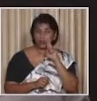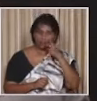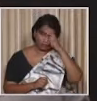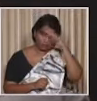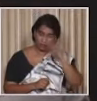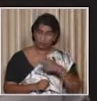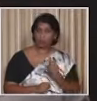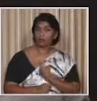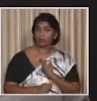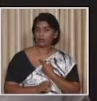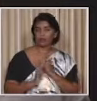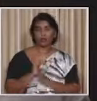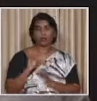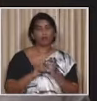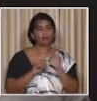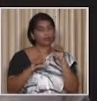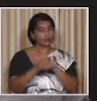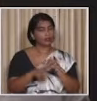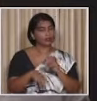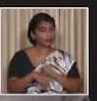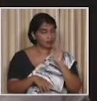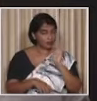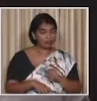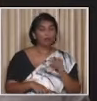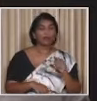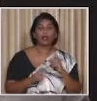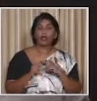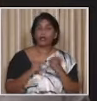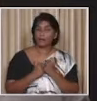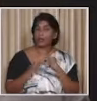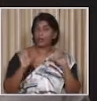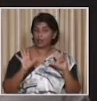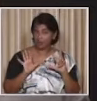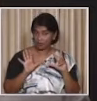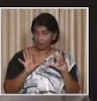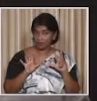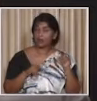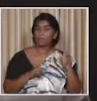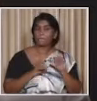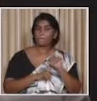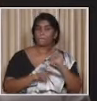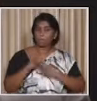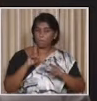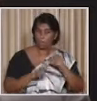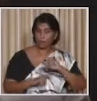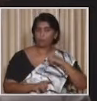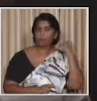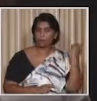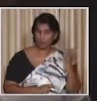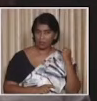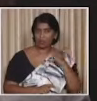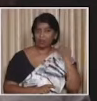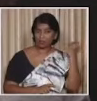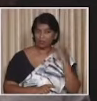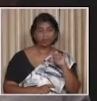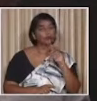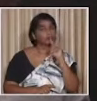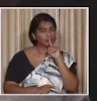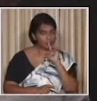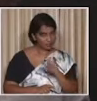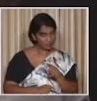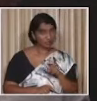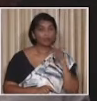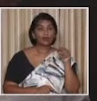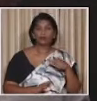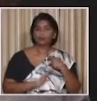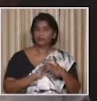මහත්මයා තනි මන්ත්‍රීවරයා හැටියට ඉන්න අවස්ථාවේ අප්‍රේල් 8 වෙනිදා මේ පාර්ලිමේන්තුවේ කතා කරනවා. කතා කරලා කියනවා